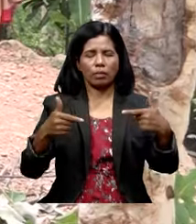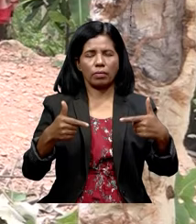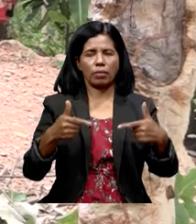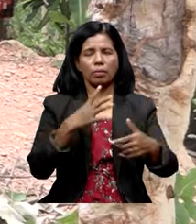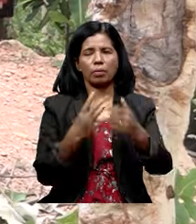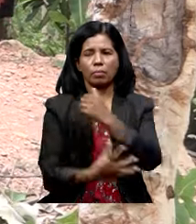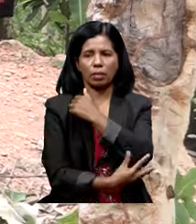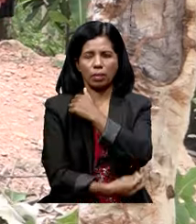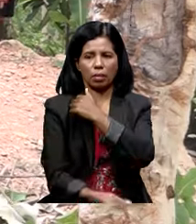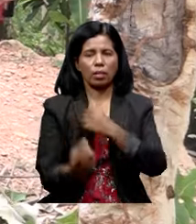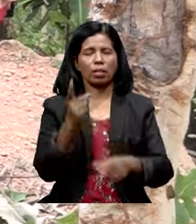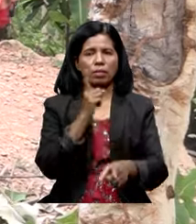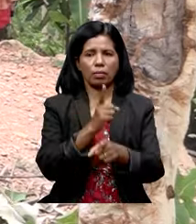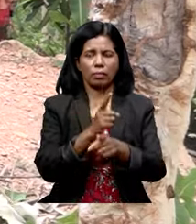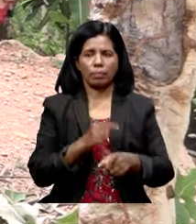vulnerabel tebes.